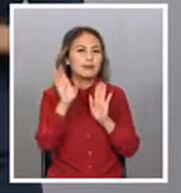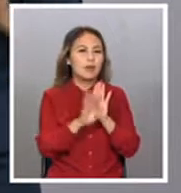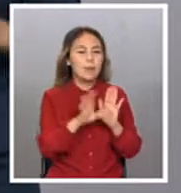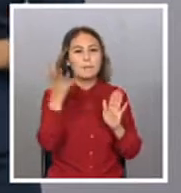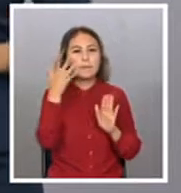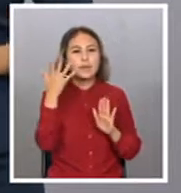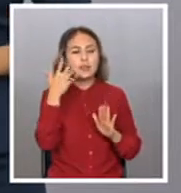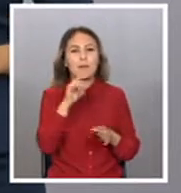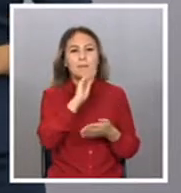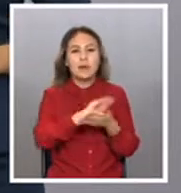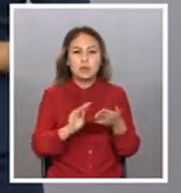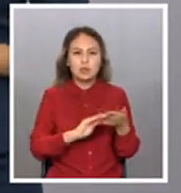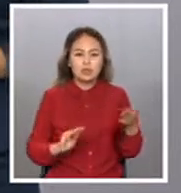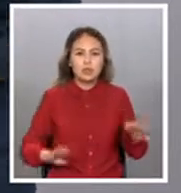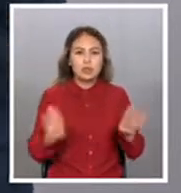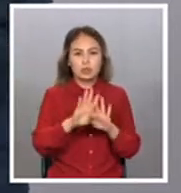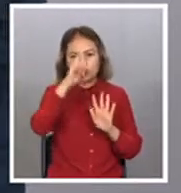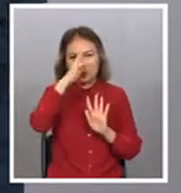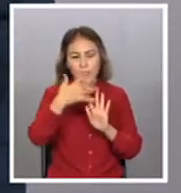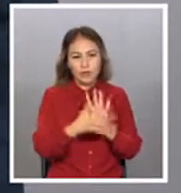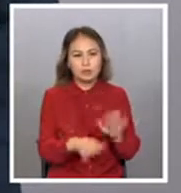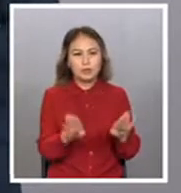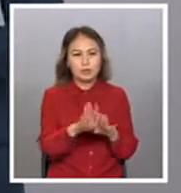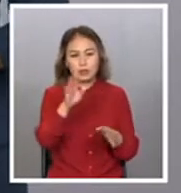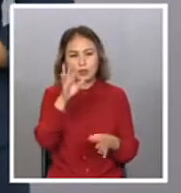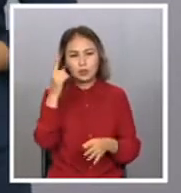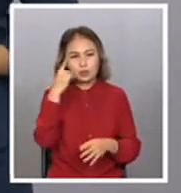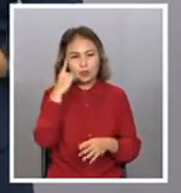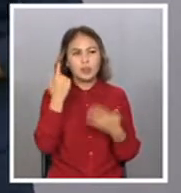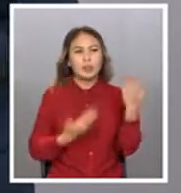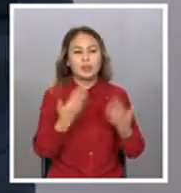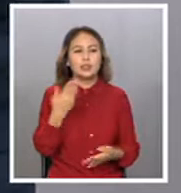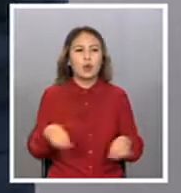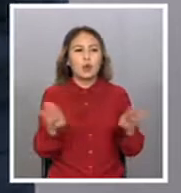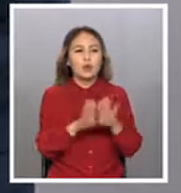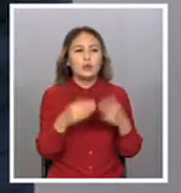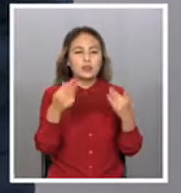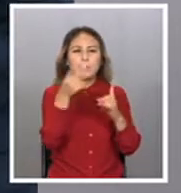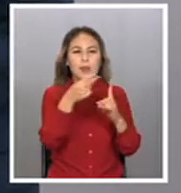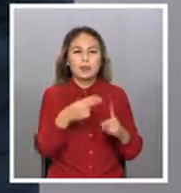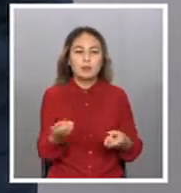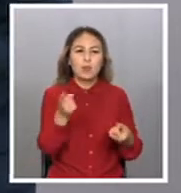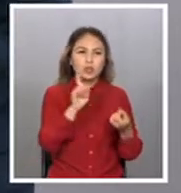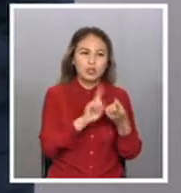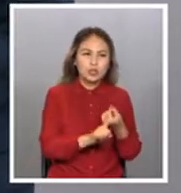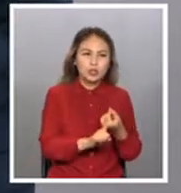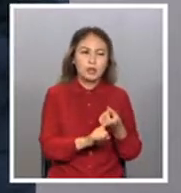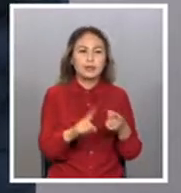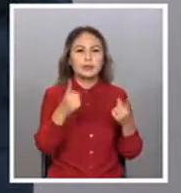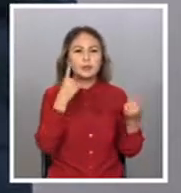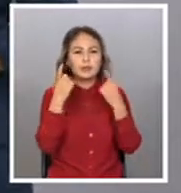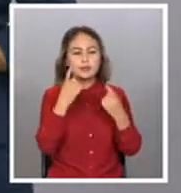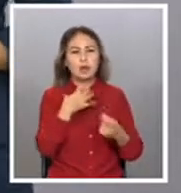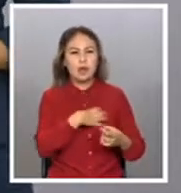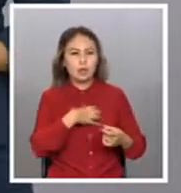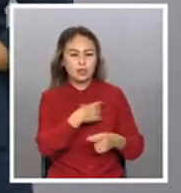мәтінінің мазмұнын түсініп алды деген ойдамын. Ендеше, осы мәтін бойынша негізгі ақпаратты